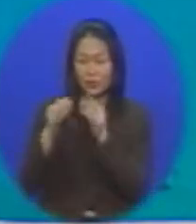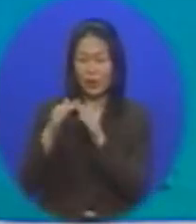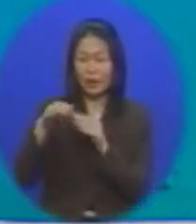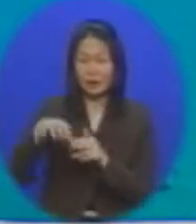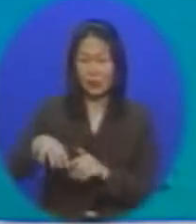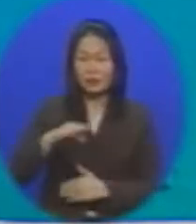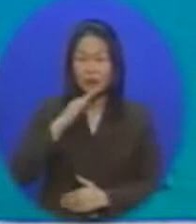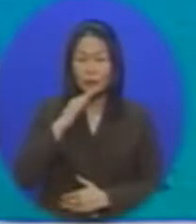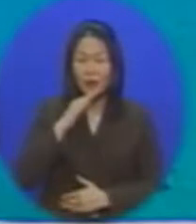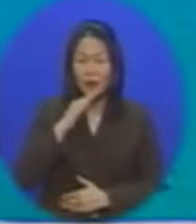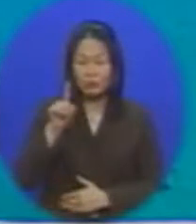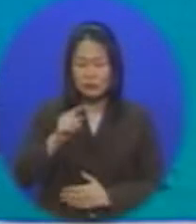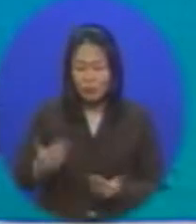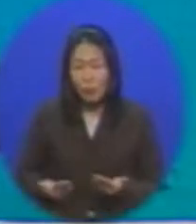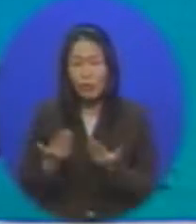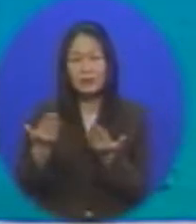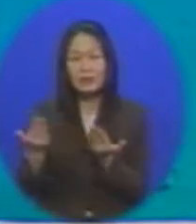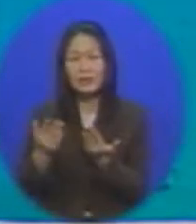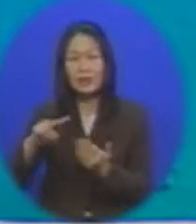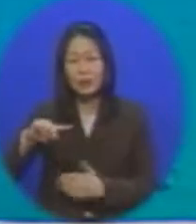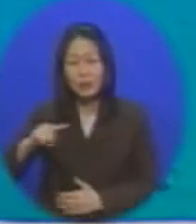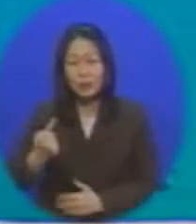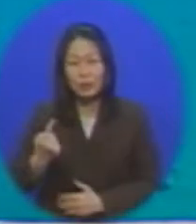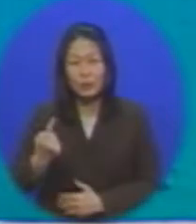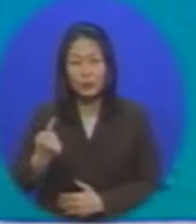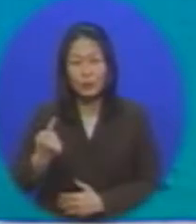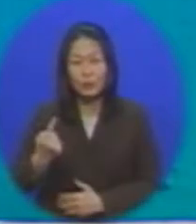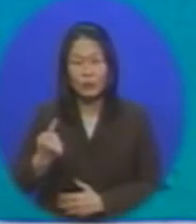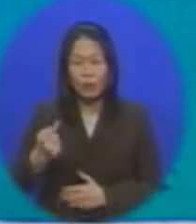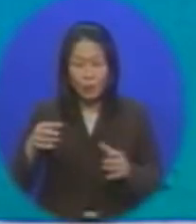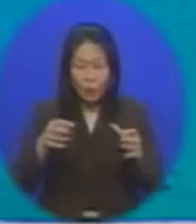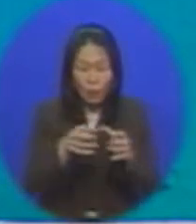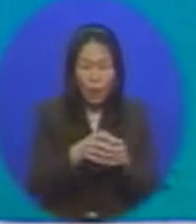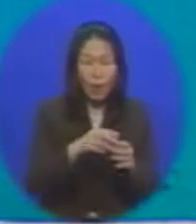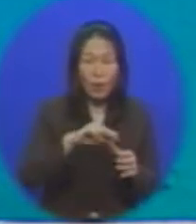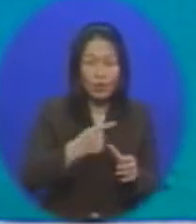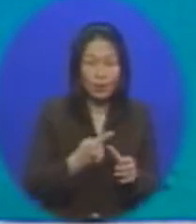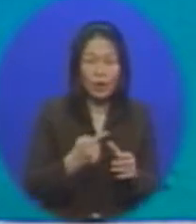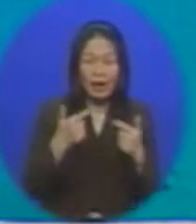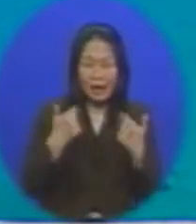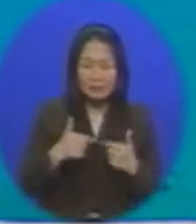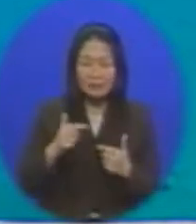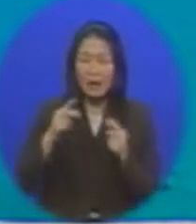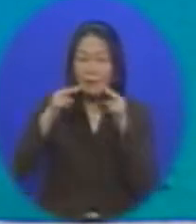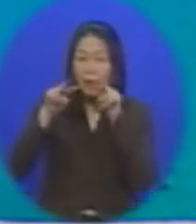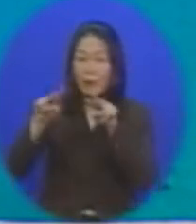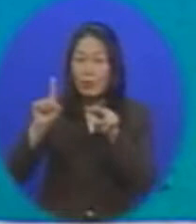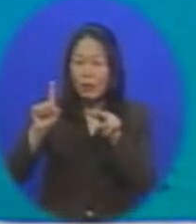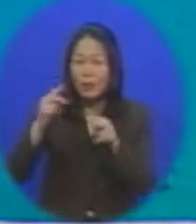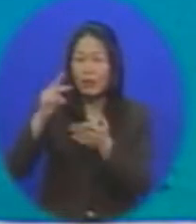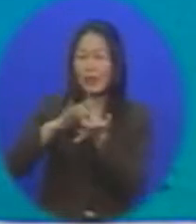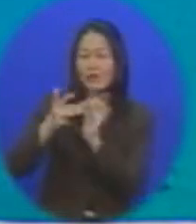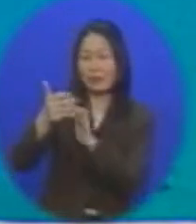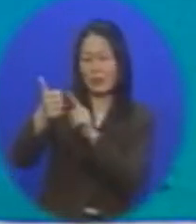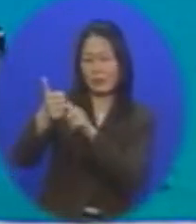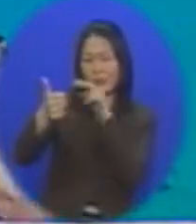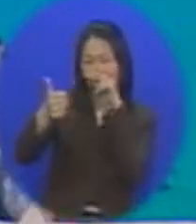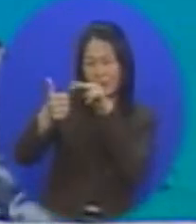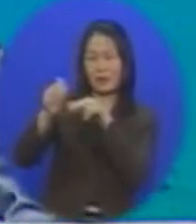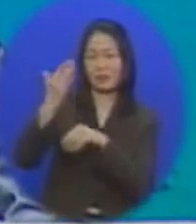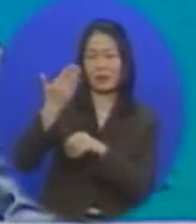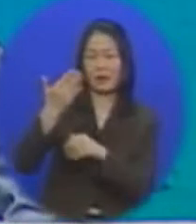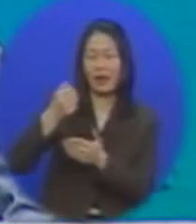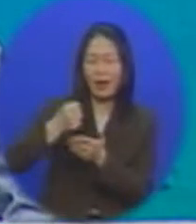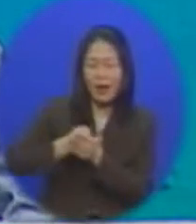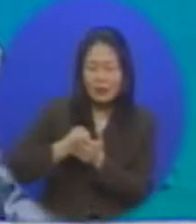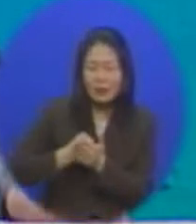무슨 봉사 일을 하는 일 하나를 위해 모여도 항상 바라보기 는 예수님을 바라봐야 되요 안타까운